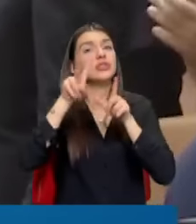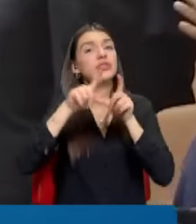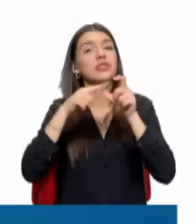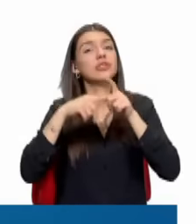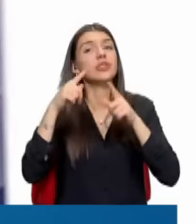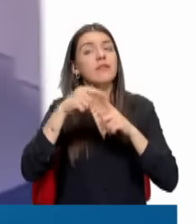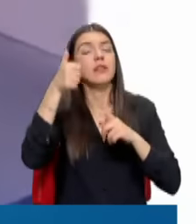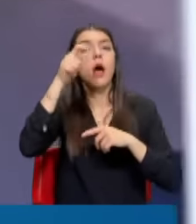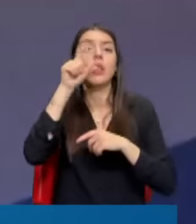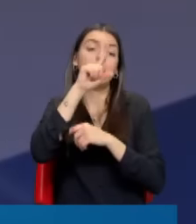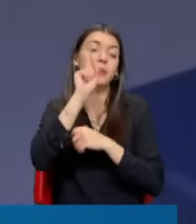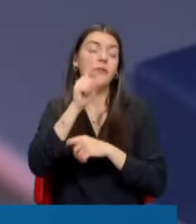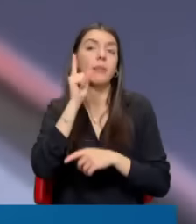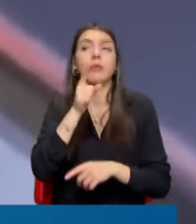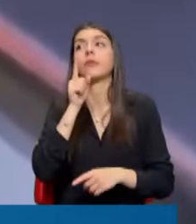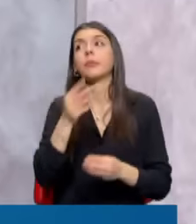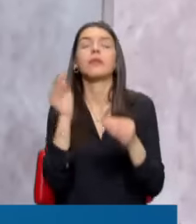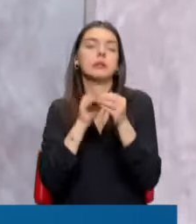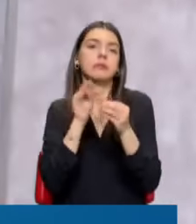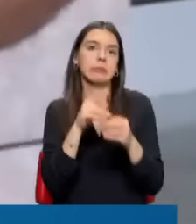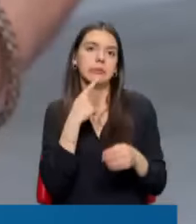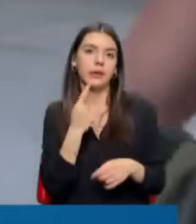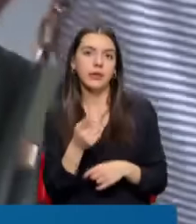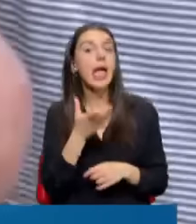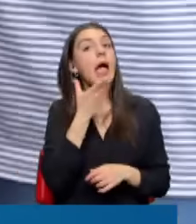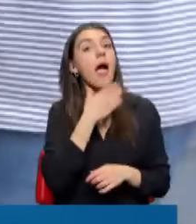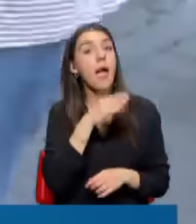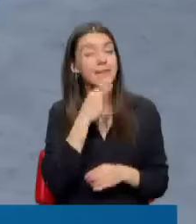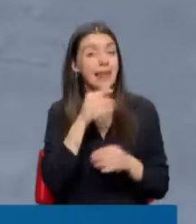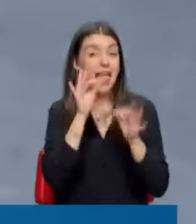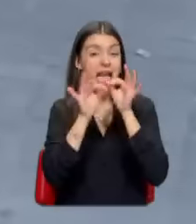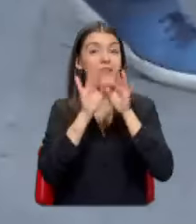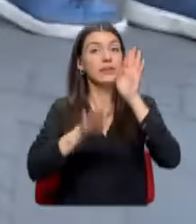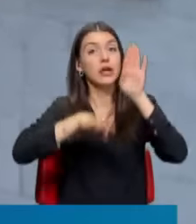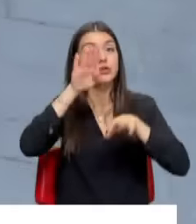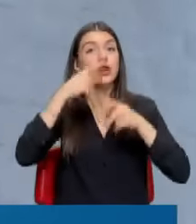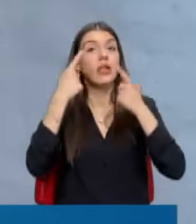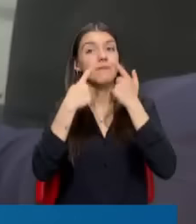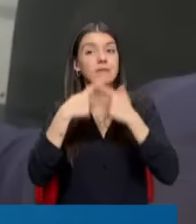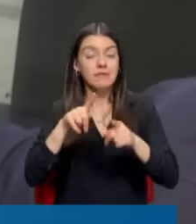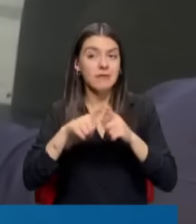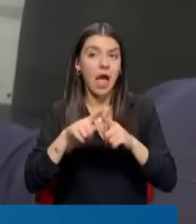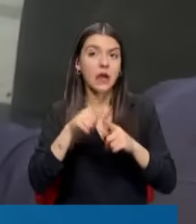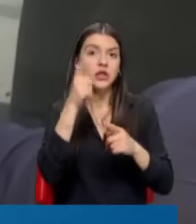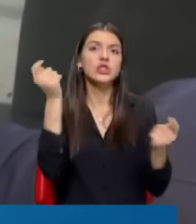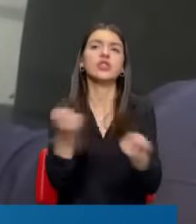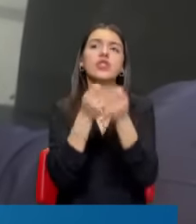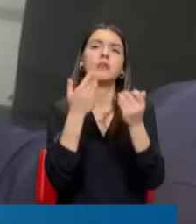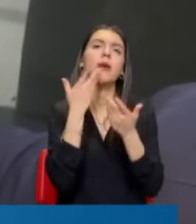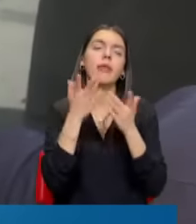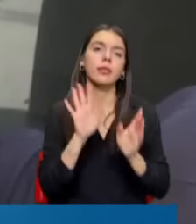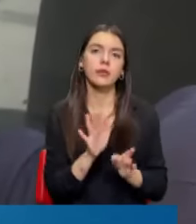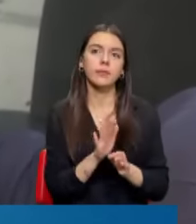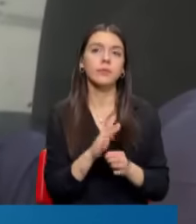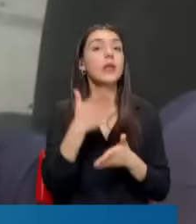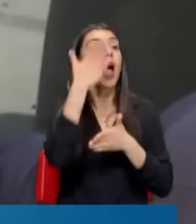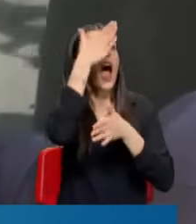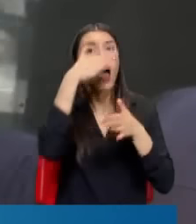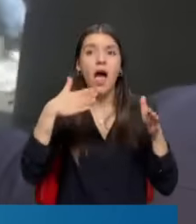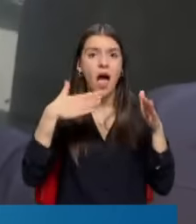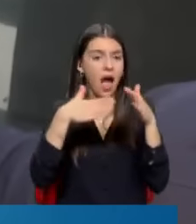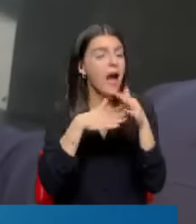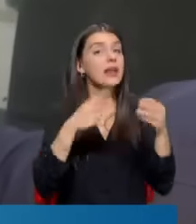bir zam yapıyoruz dedi. Emekliye verilecek enflasyon farkını bir çalışma olarak anlattı. Hiç alakası yok. Ara zam zaten